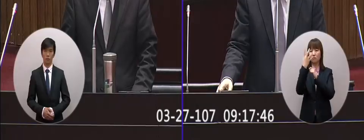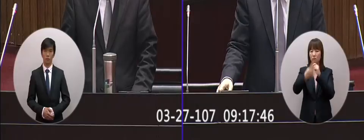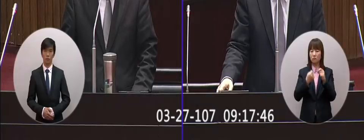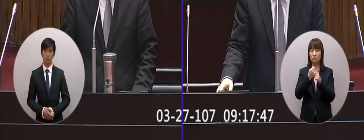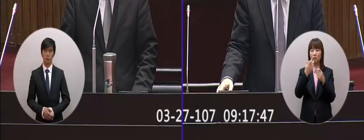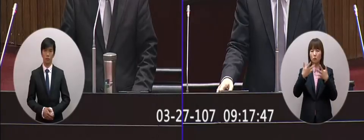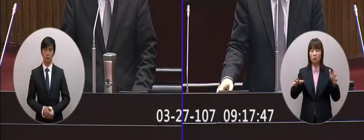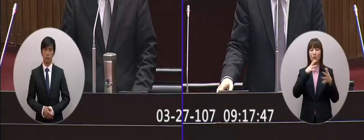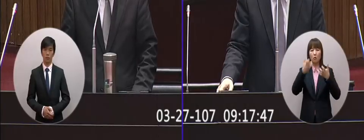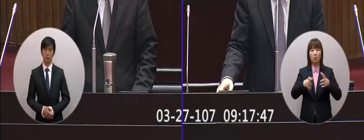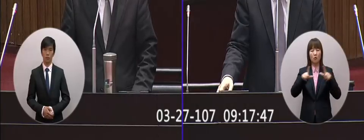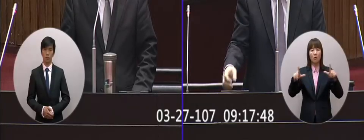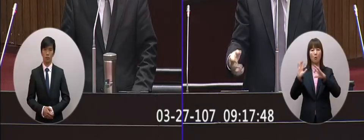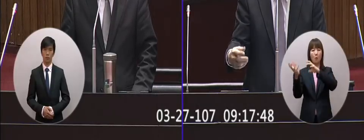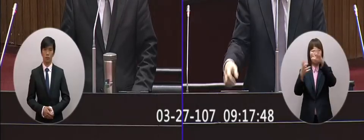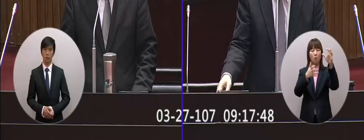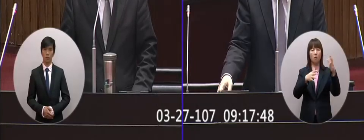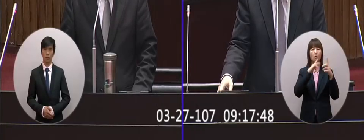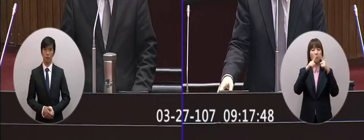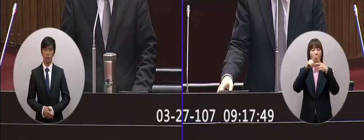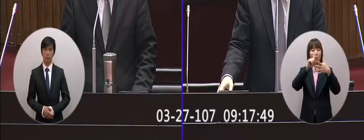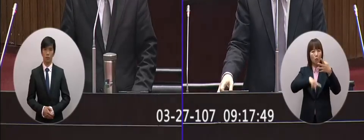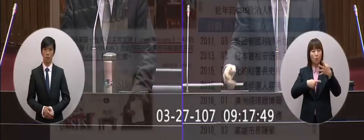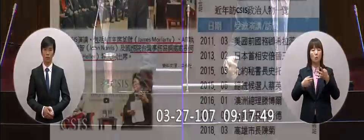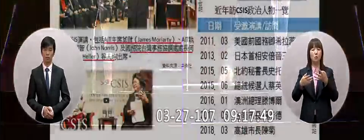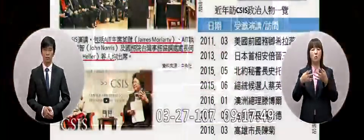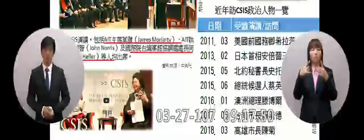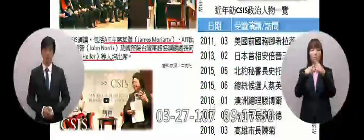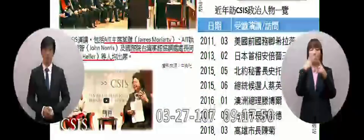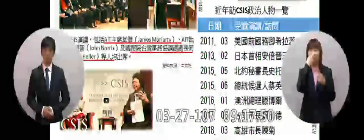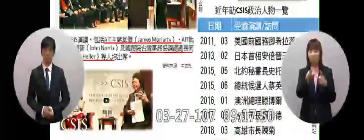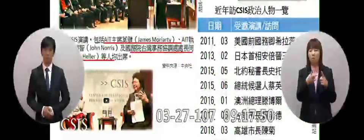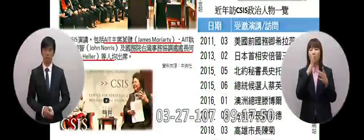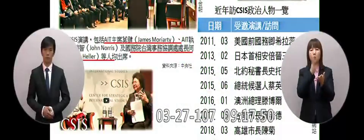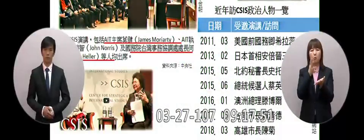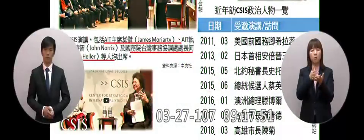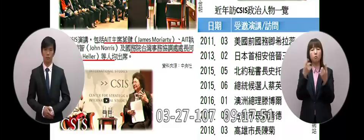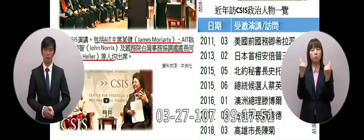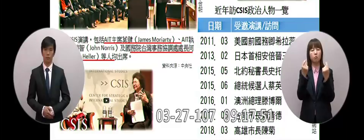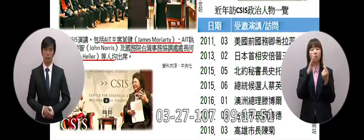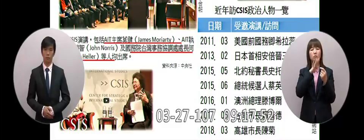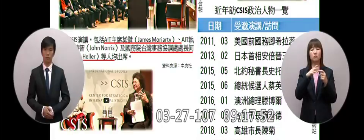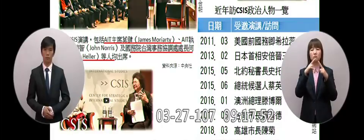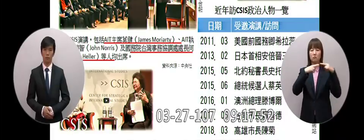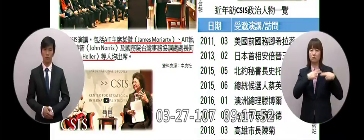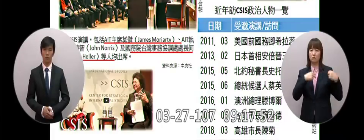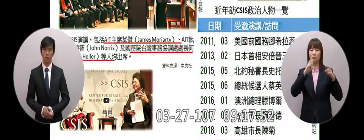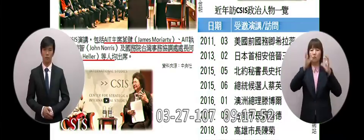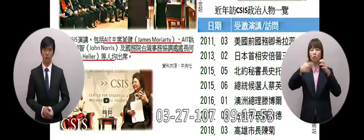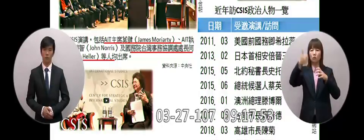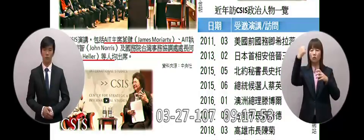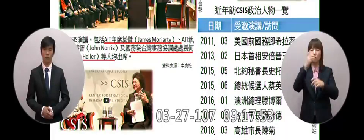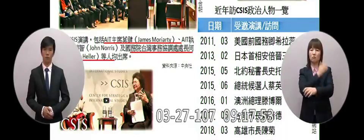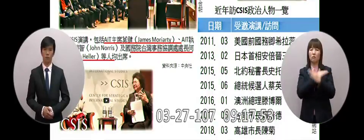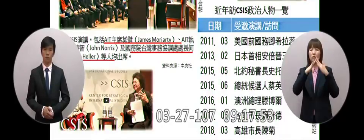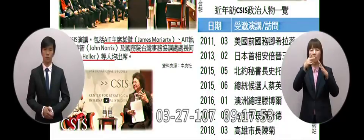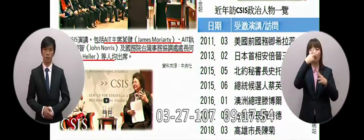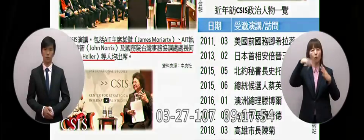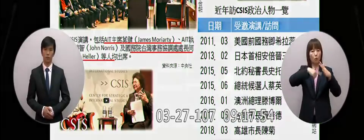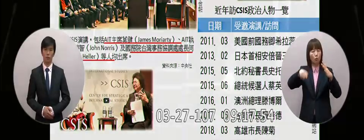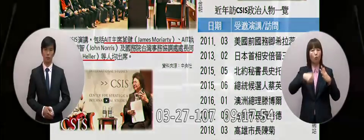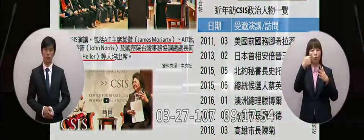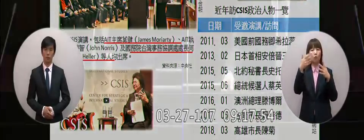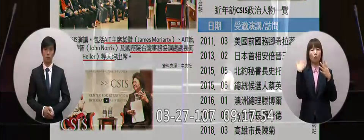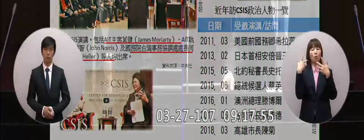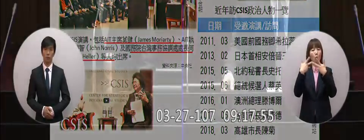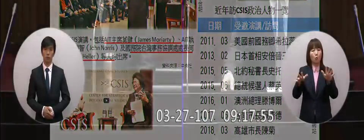其实有非常多重要的国际的人士去参访或演讲，包括蔡英文总统，包括陈局市长，包括赖院长也